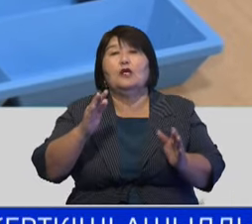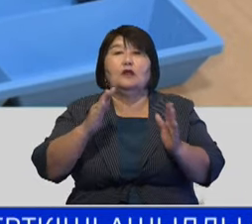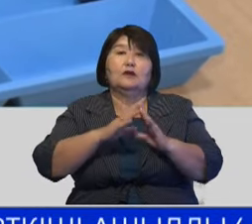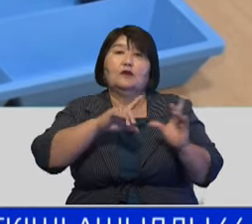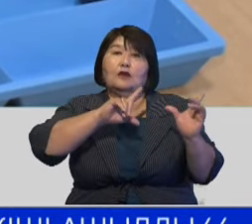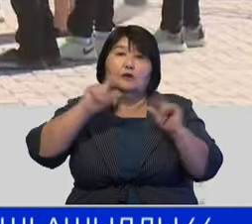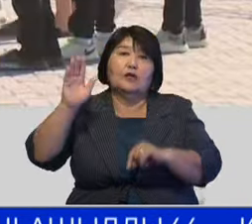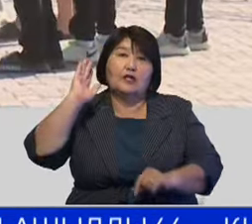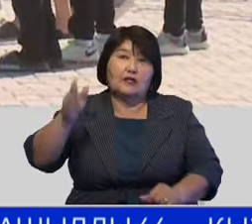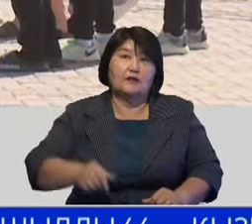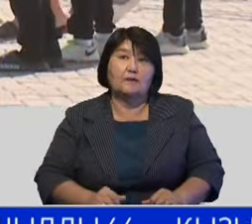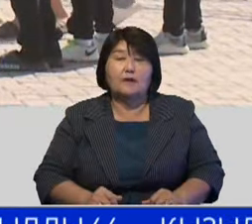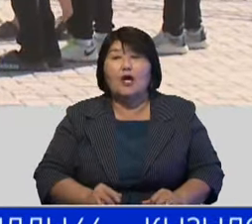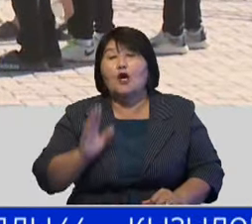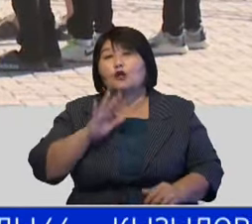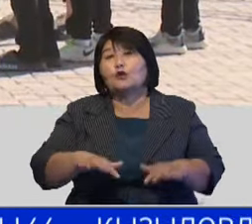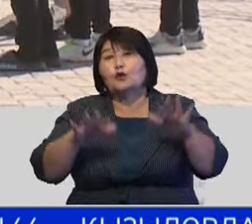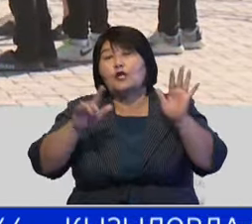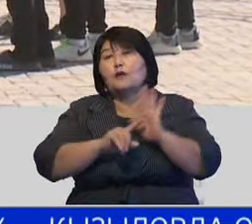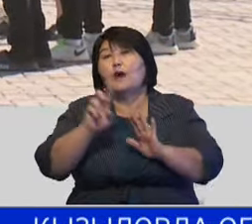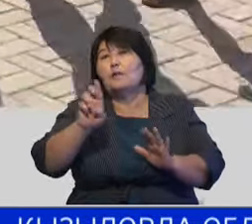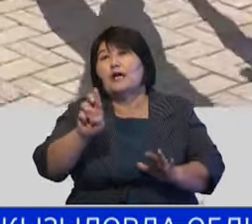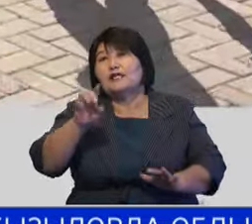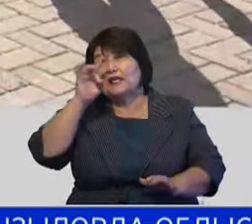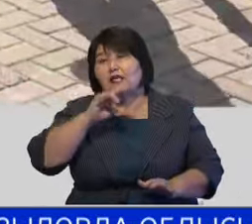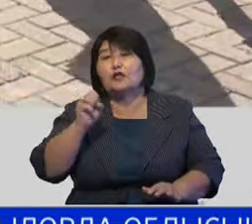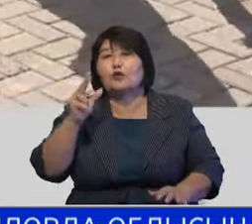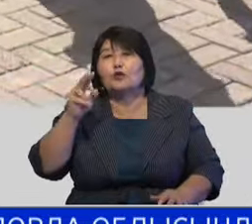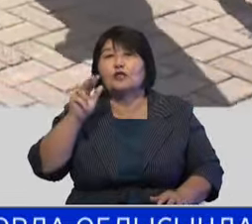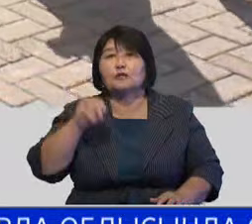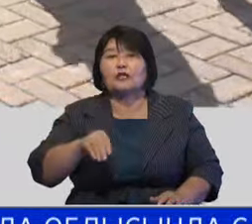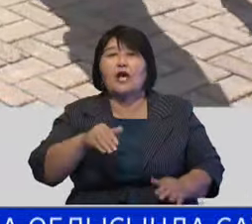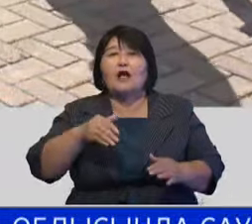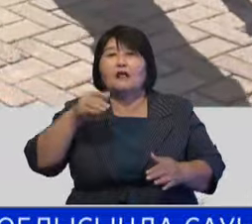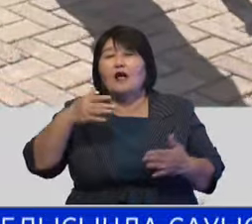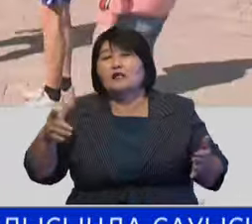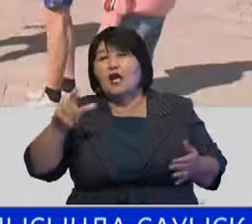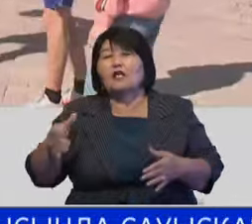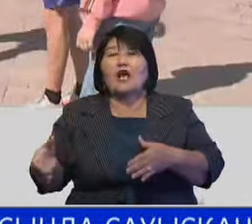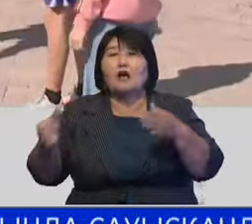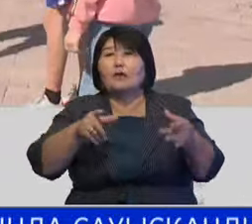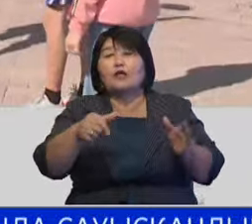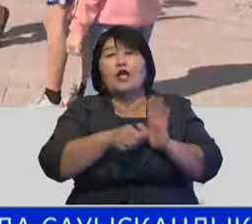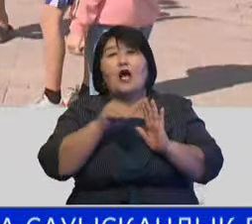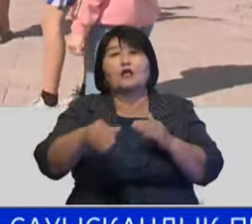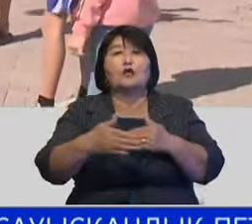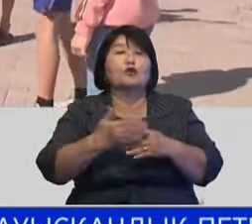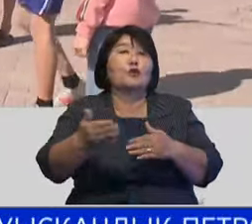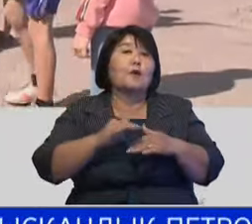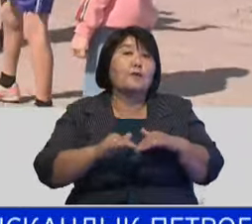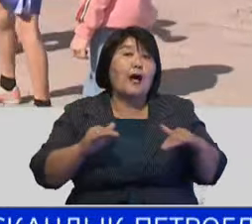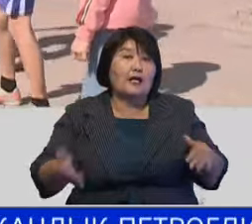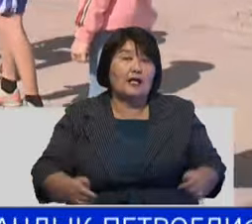деп ойлап отырмыз. Су тасқыны басталғалы Батыс Қазақстан облысынан 13 мыңнан астам адам эвакуацияланған, оның 6 мыңға жуығы бала.